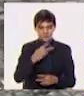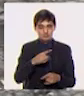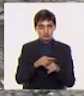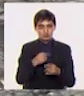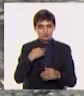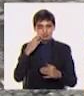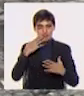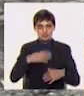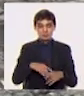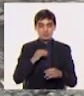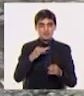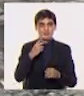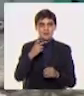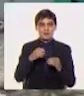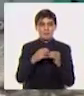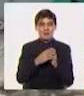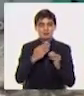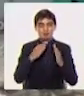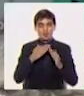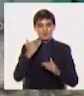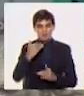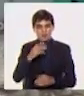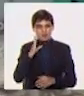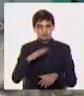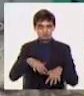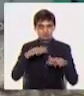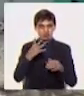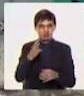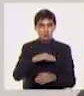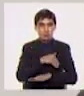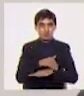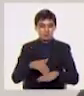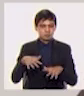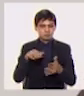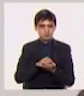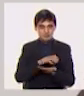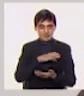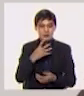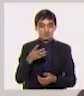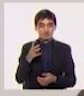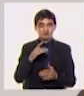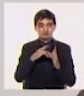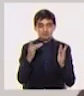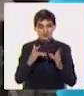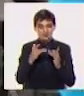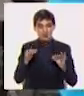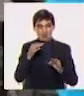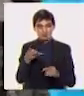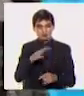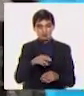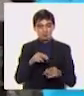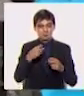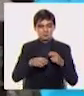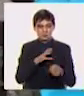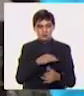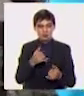Әкімдік Төлебейдегі барлығы 215 үйдің ауласын, қасқасуда 4 көшені су шайғанын айтты. Ал бұзылған 4 көпірдегі уақытша өткелдермен қазір